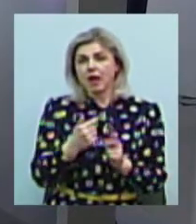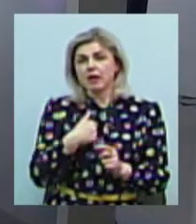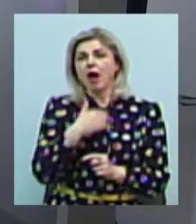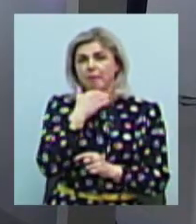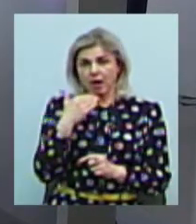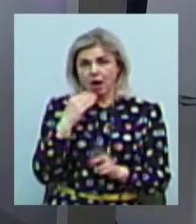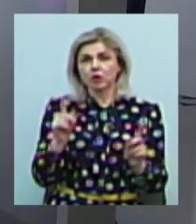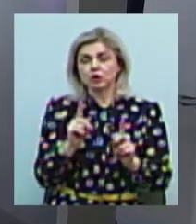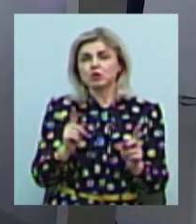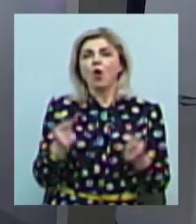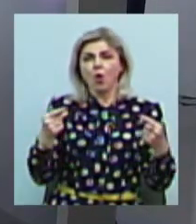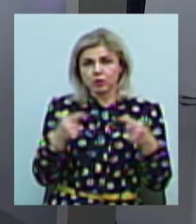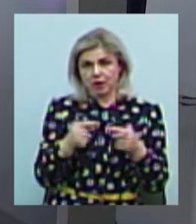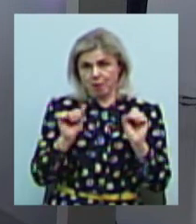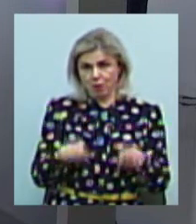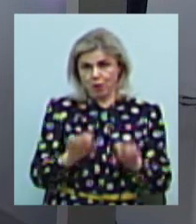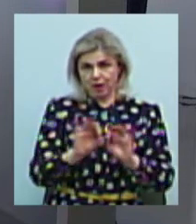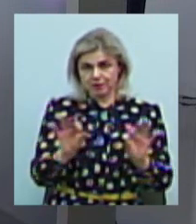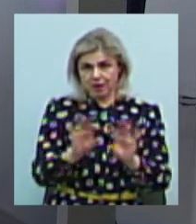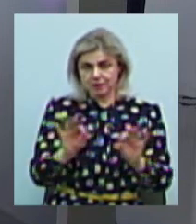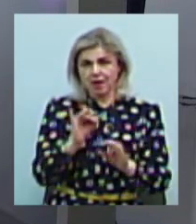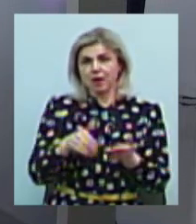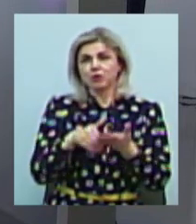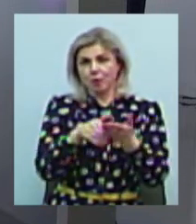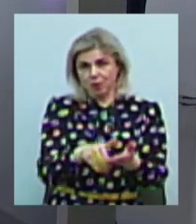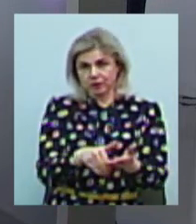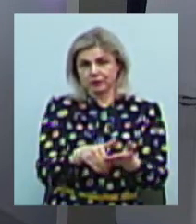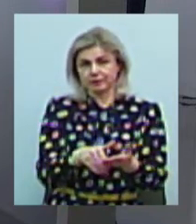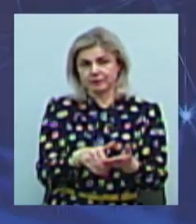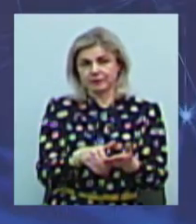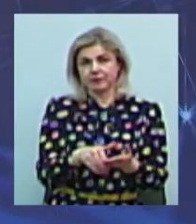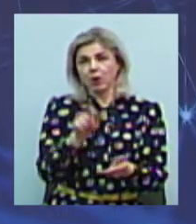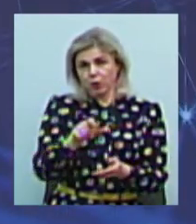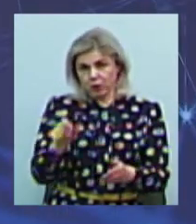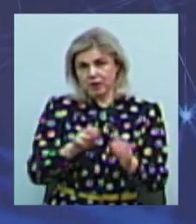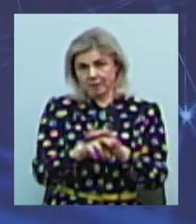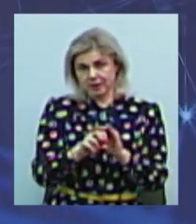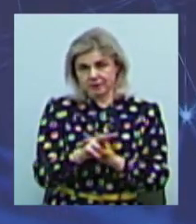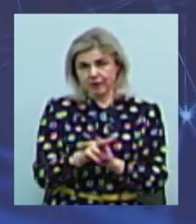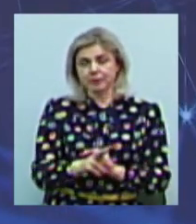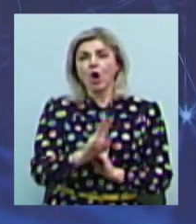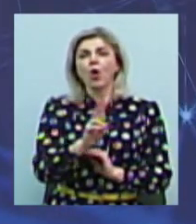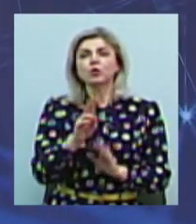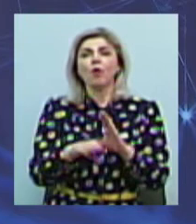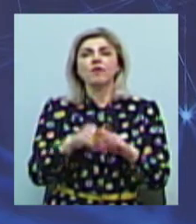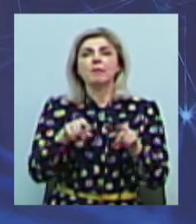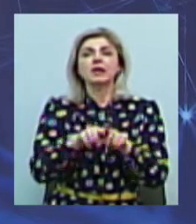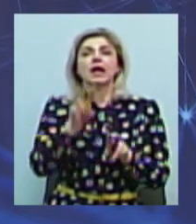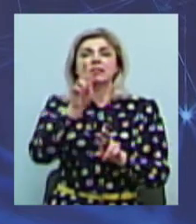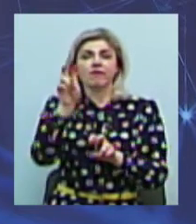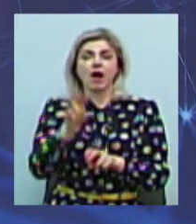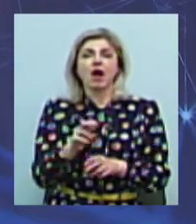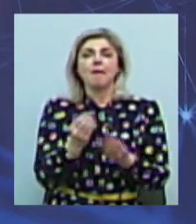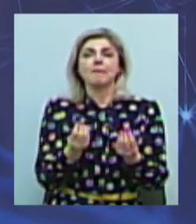конкретного розказати і допомогти саме вимушеним переселенцям. А хто обрав таку назву «бізнес-інкубатор» і чому